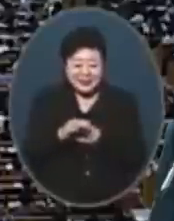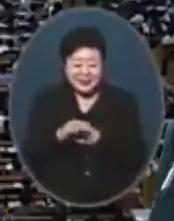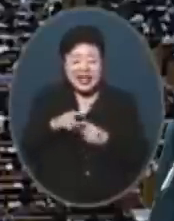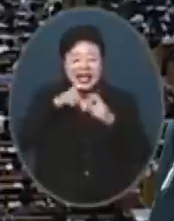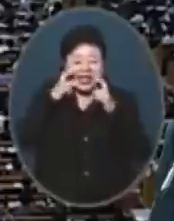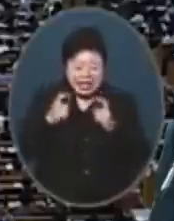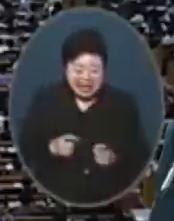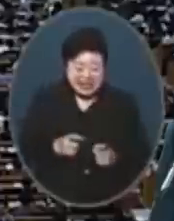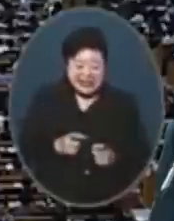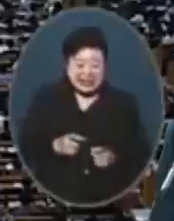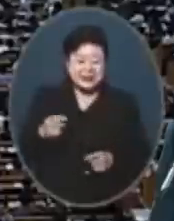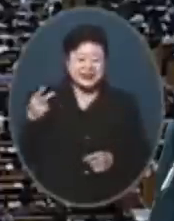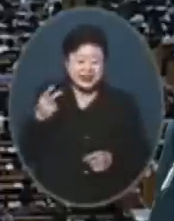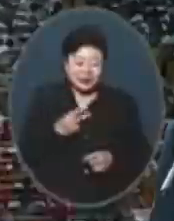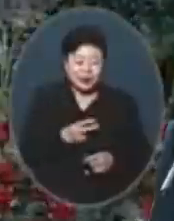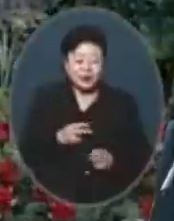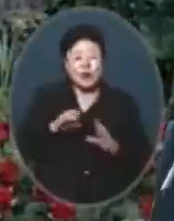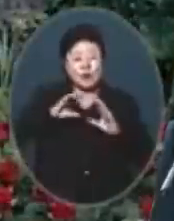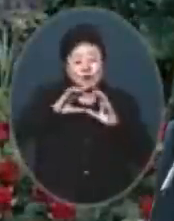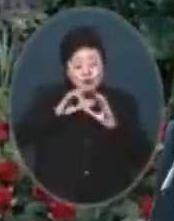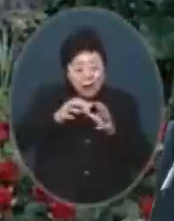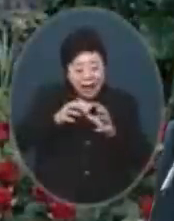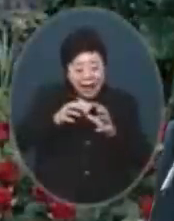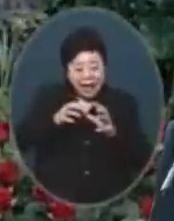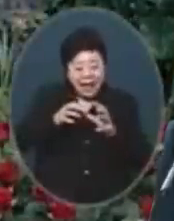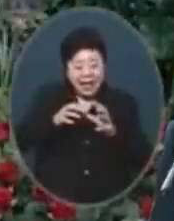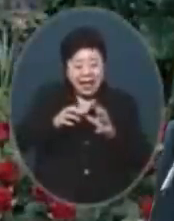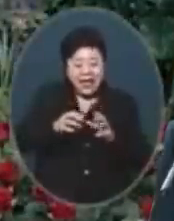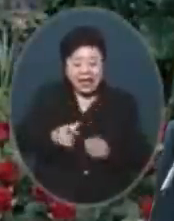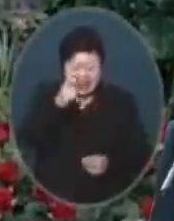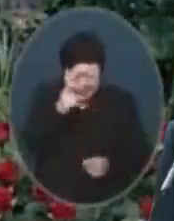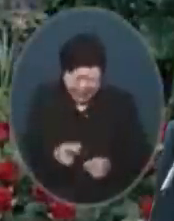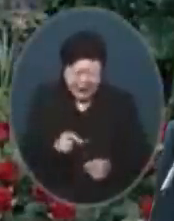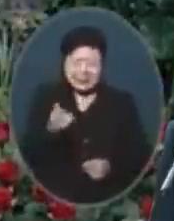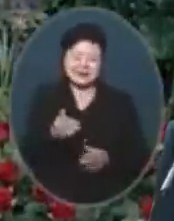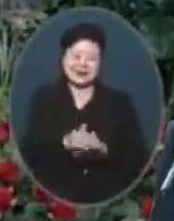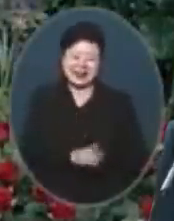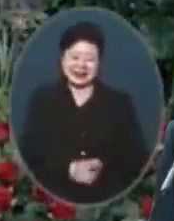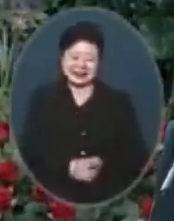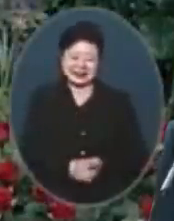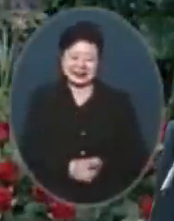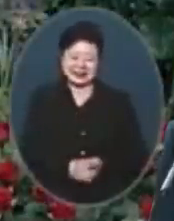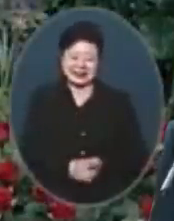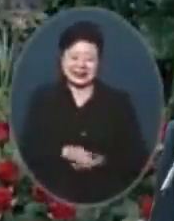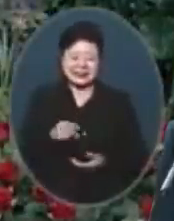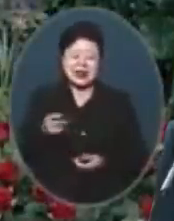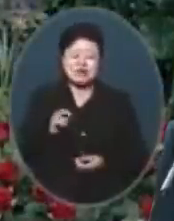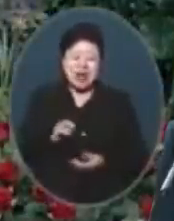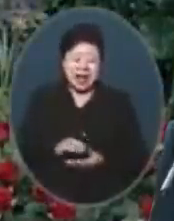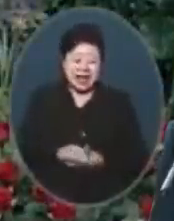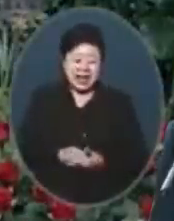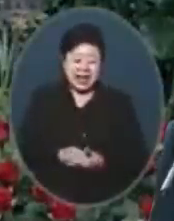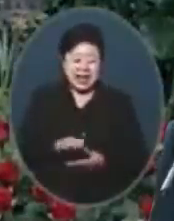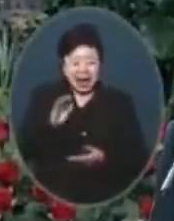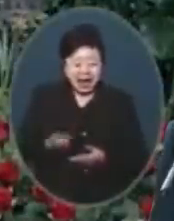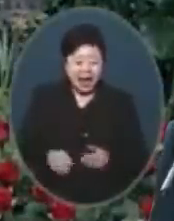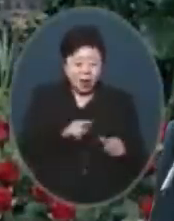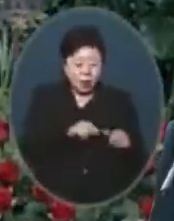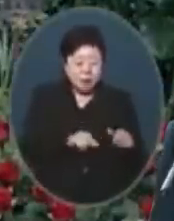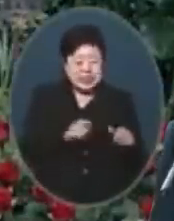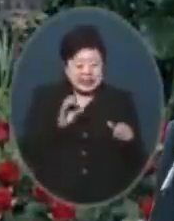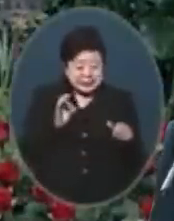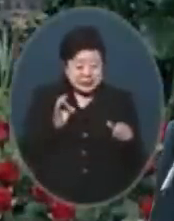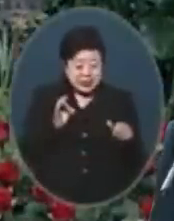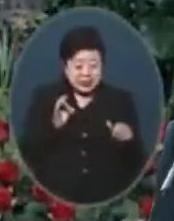개인뿐 아니라 국가도 강해지는 것입니다. 사무엘 하 5장 10절에